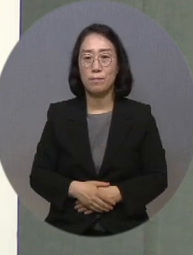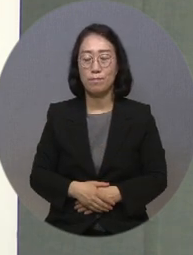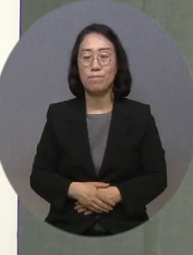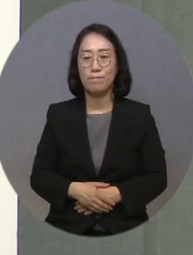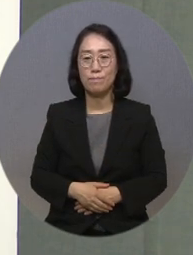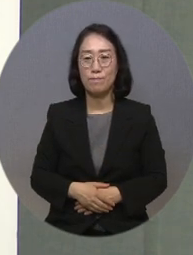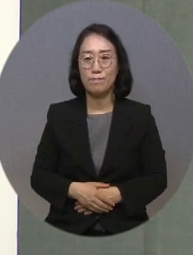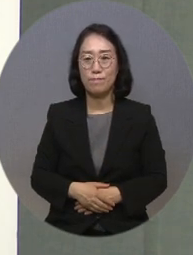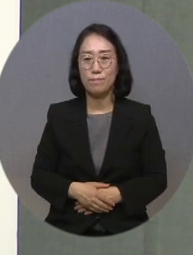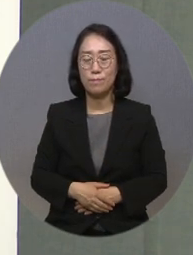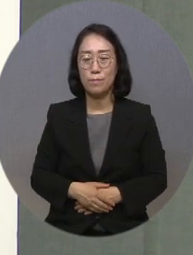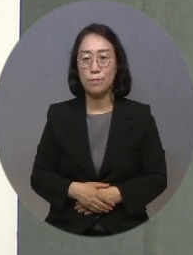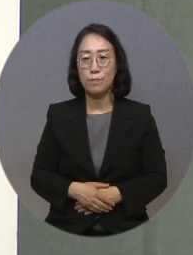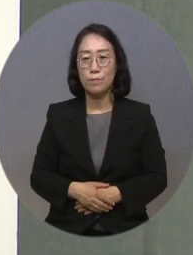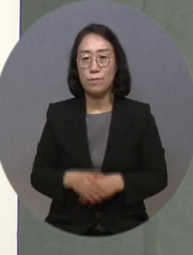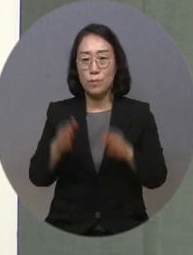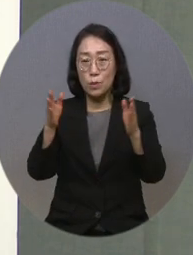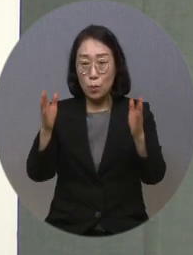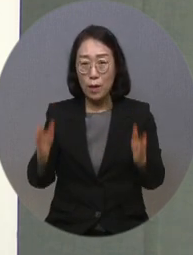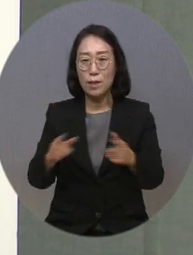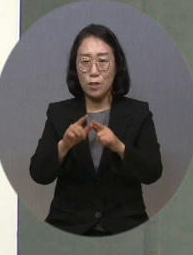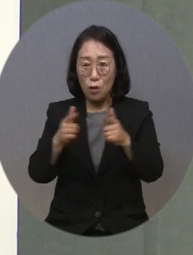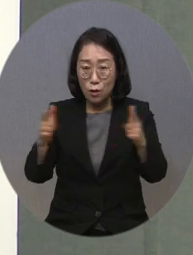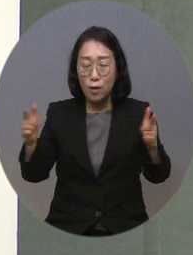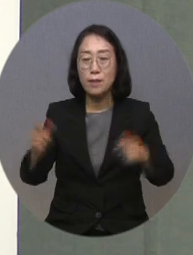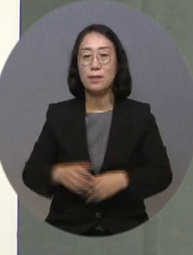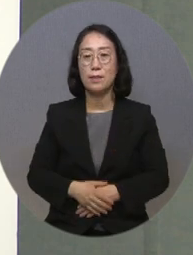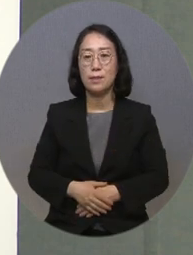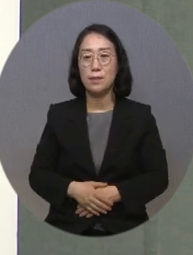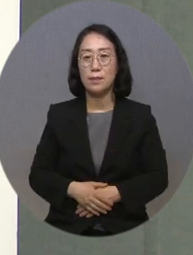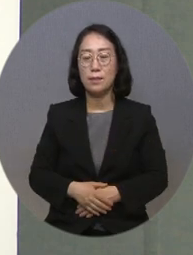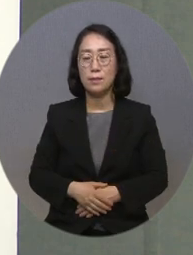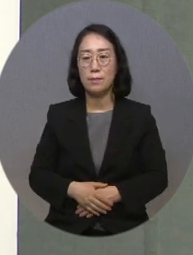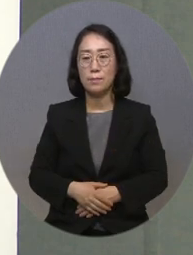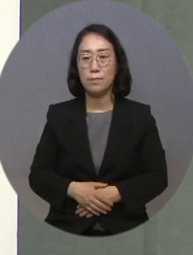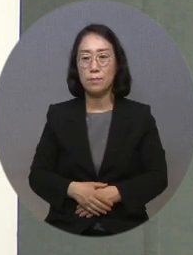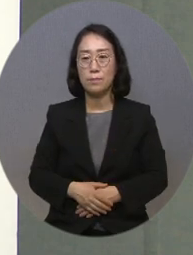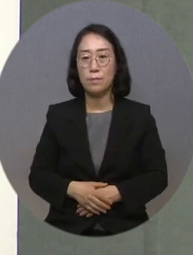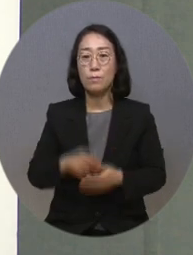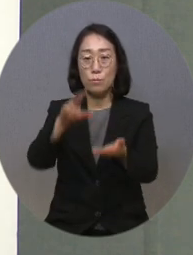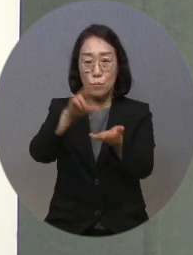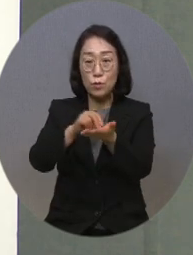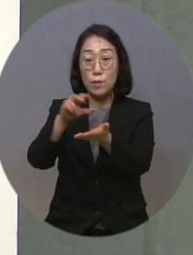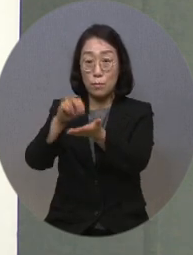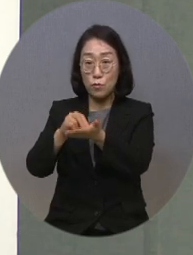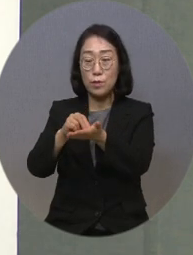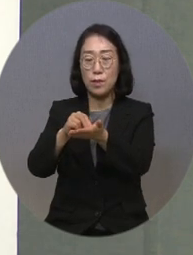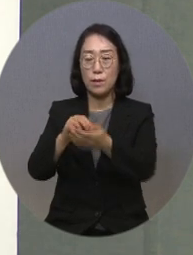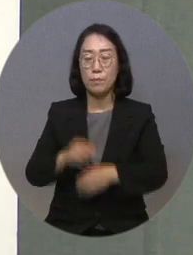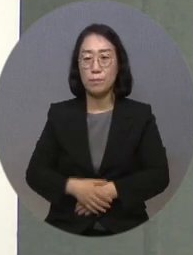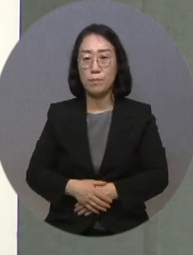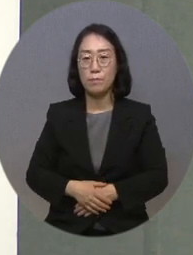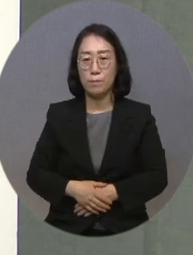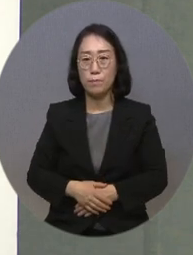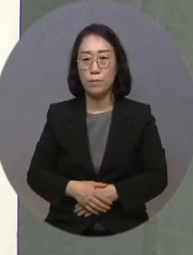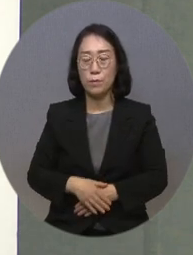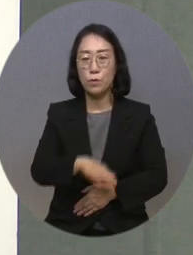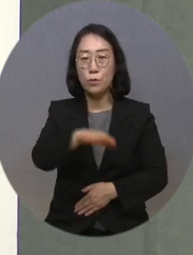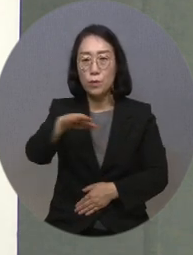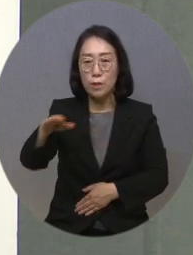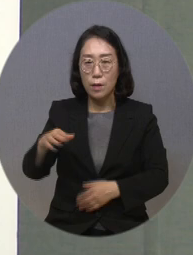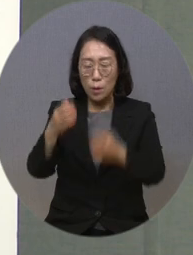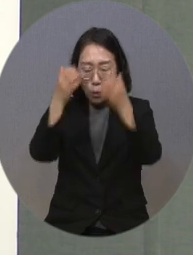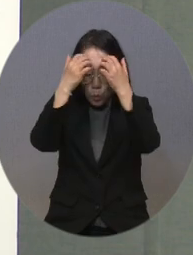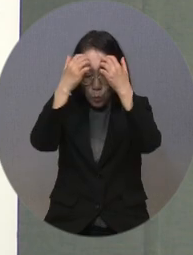그동안에 설왕설래도 했고 뭐 굉장히 많은 미제 사건들이 우리 국민들에게